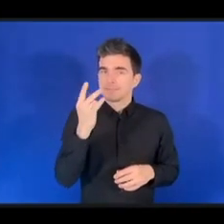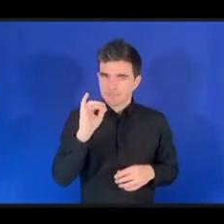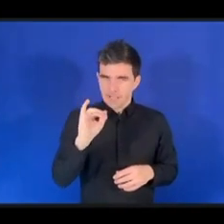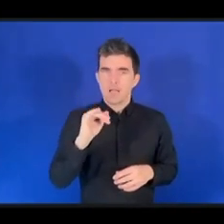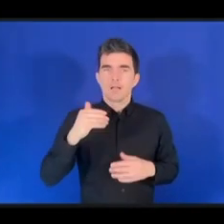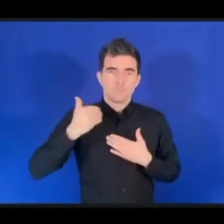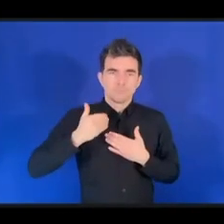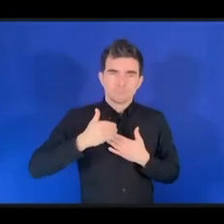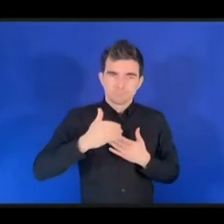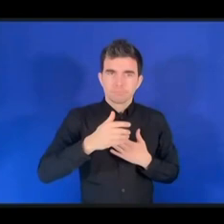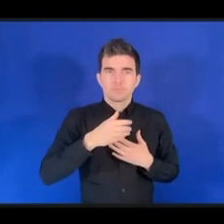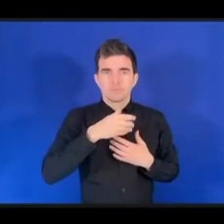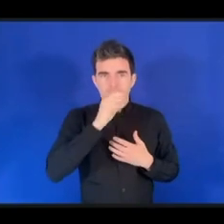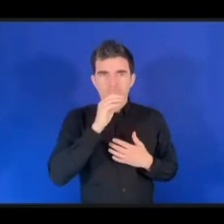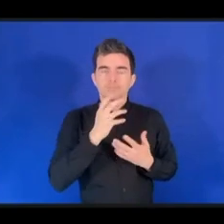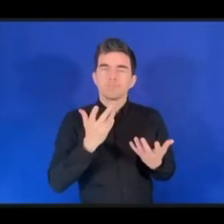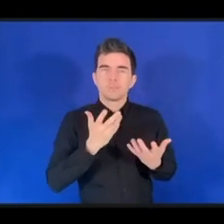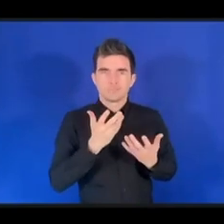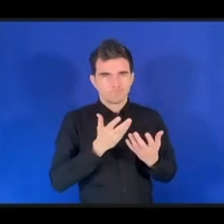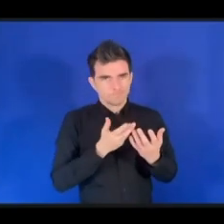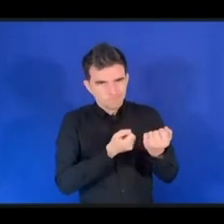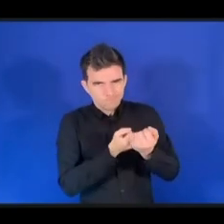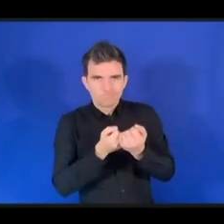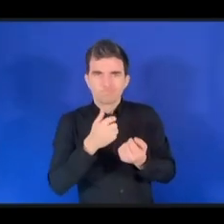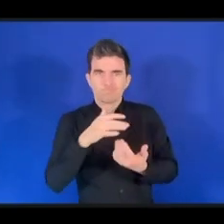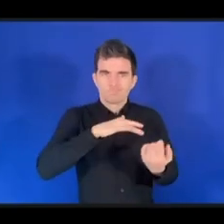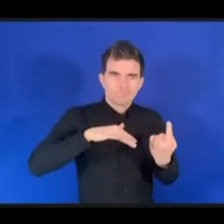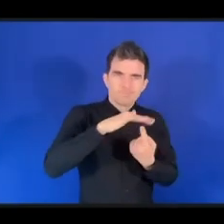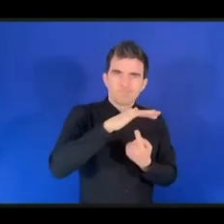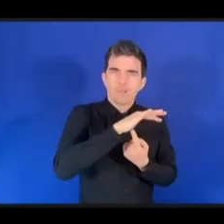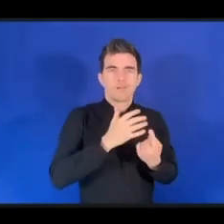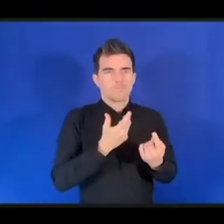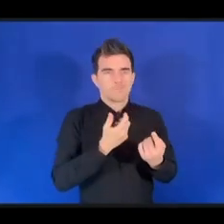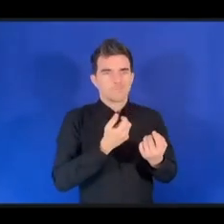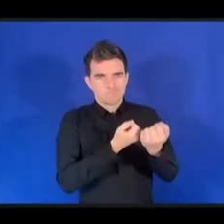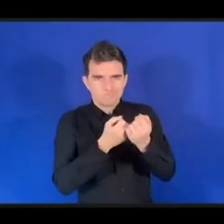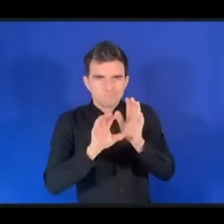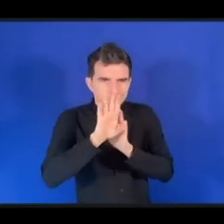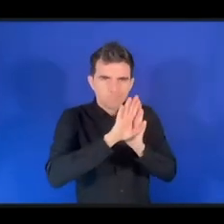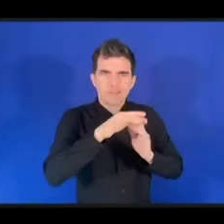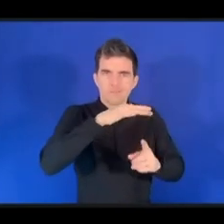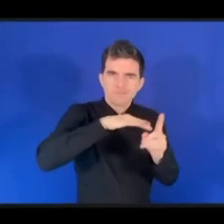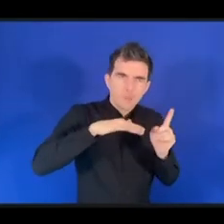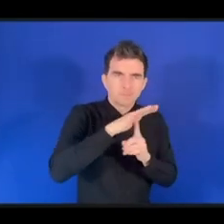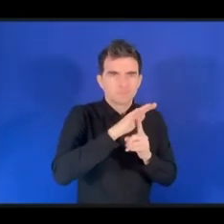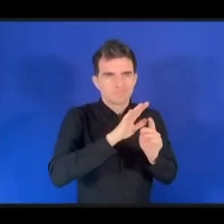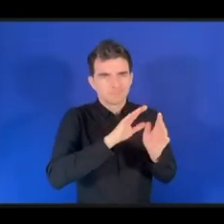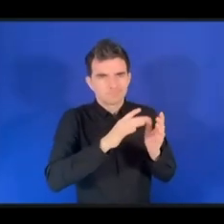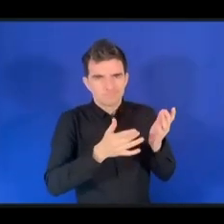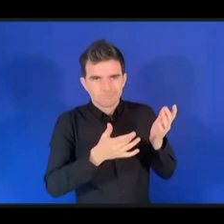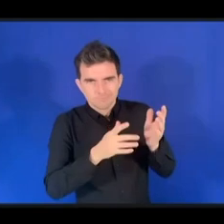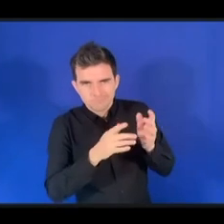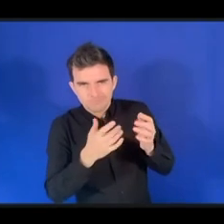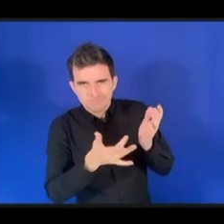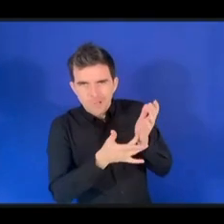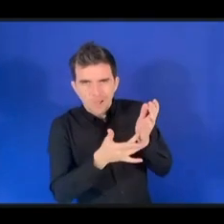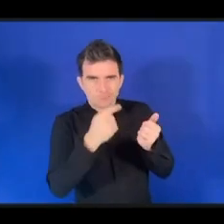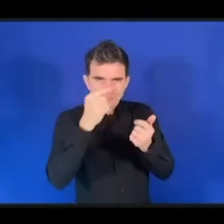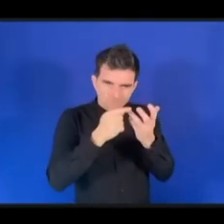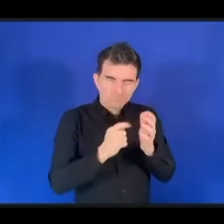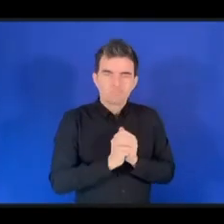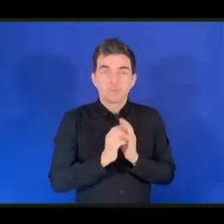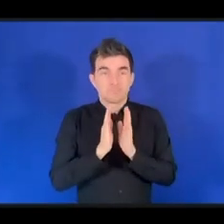نتمكن من الاسهام في تكنولوجيا البيولوجيه لان لان السكي اليوم